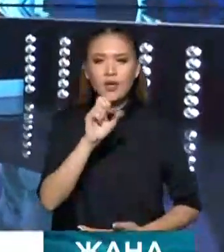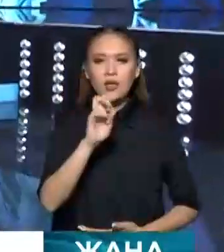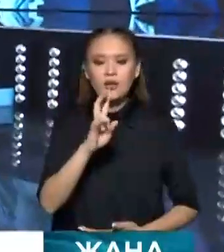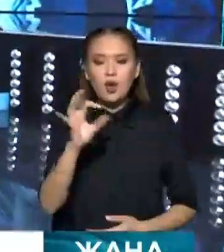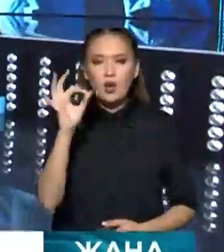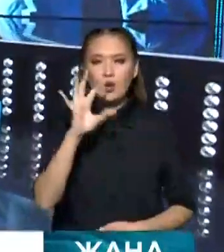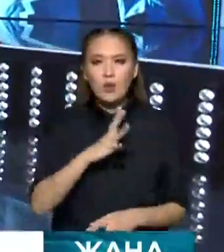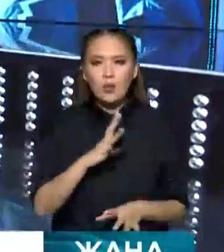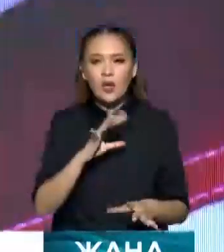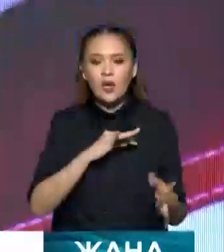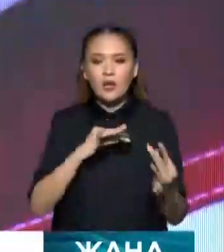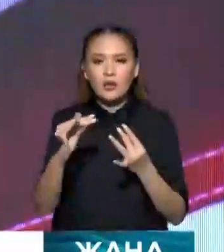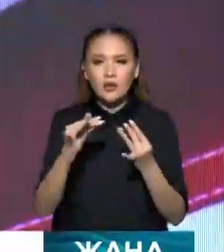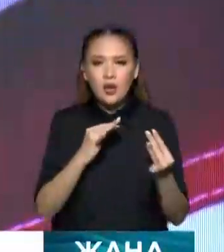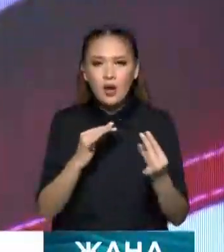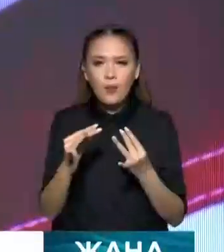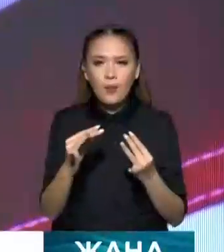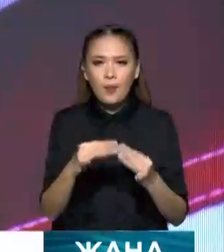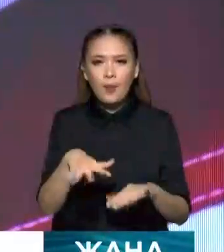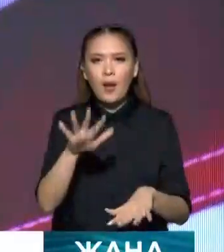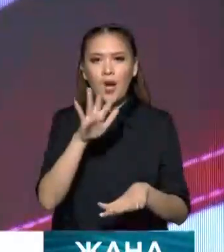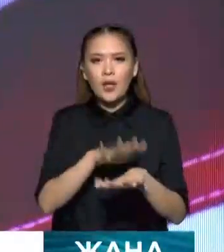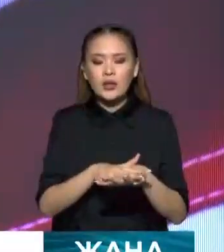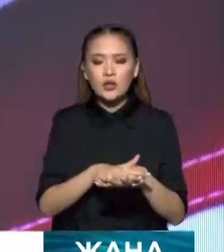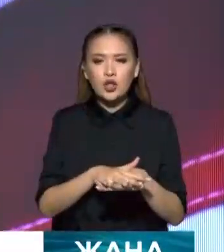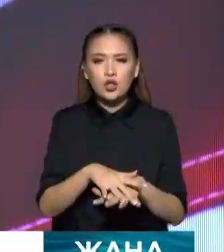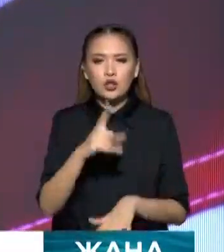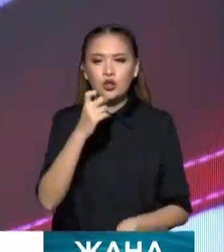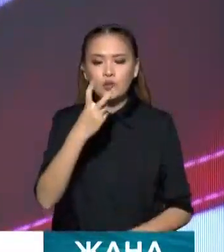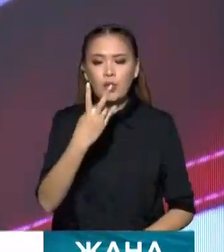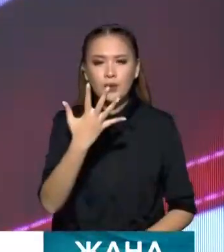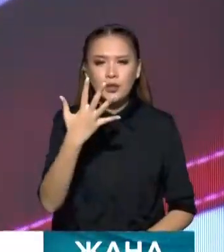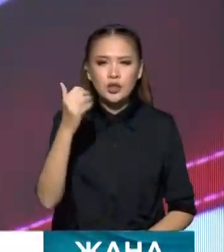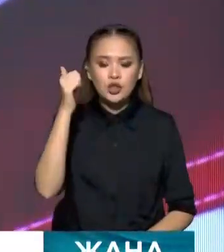бірі. Жабық Ватикан банкінің 125 жылда